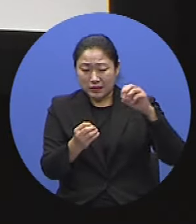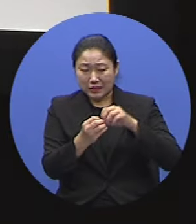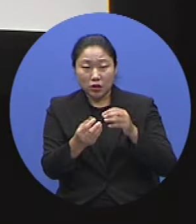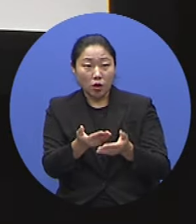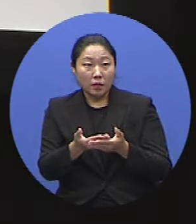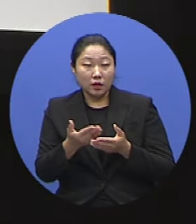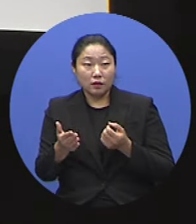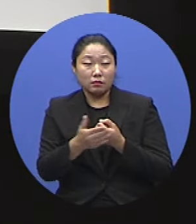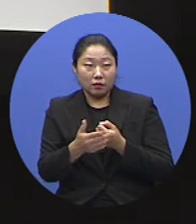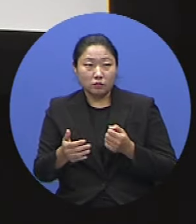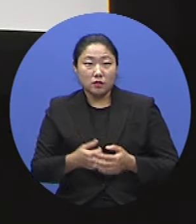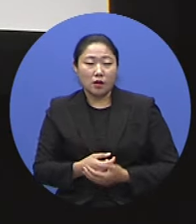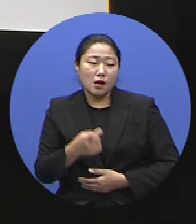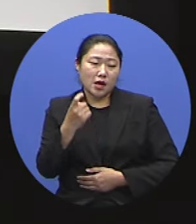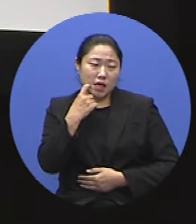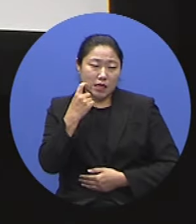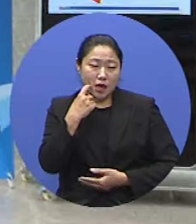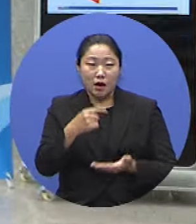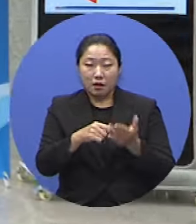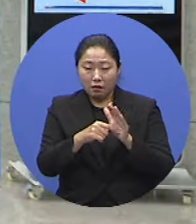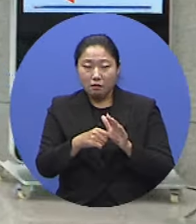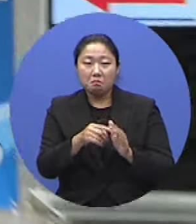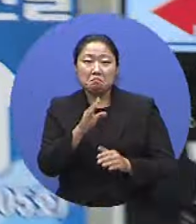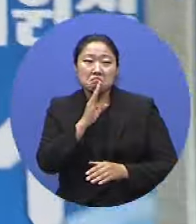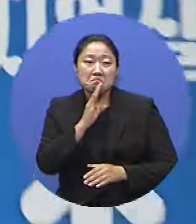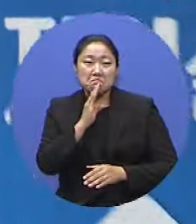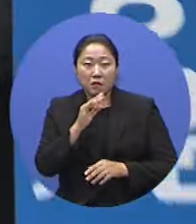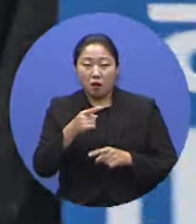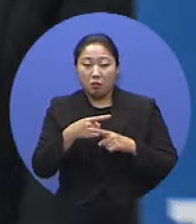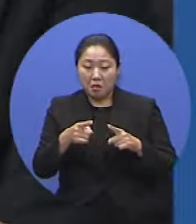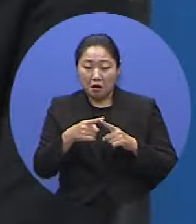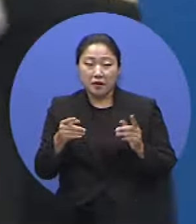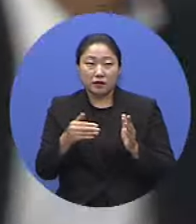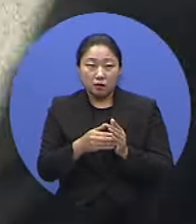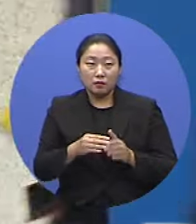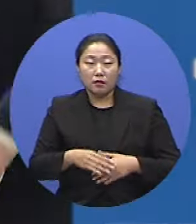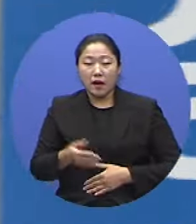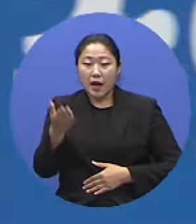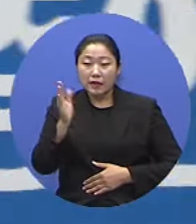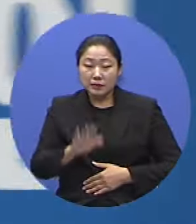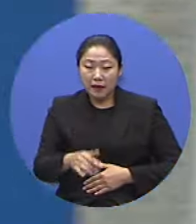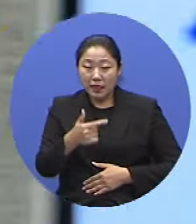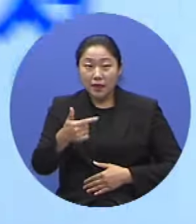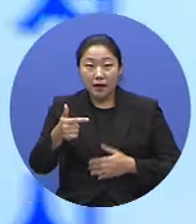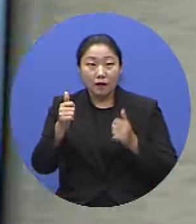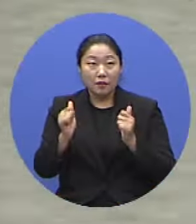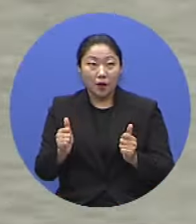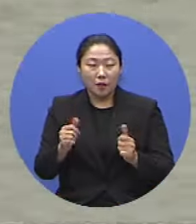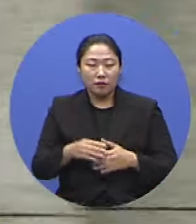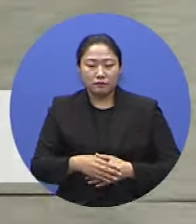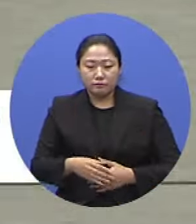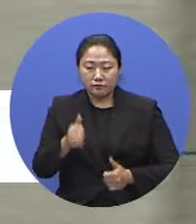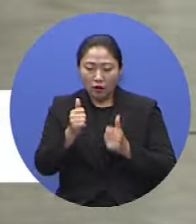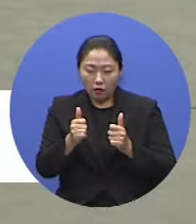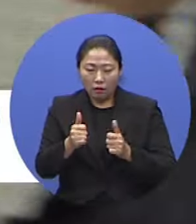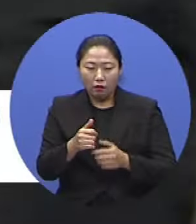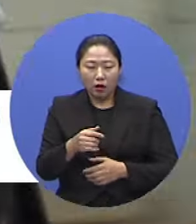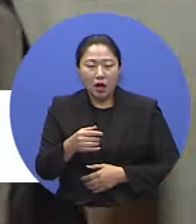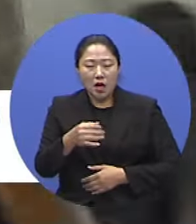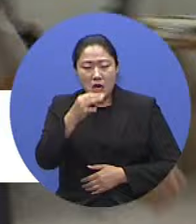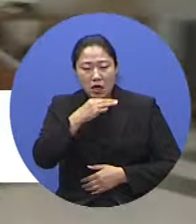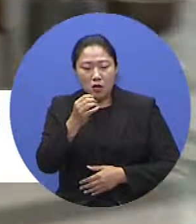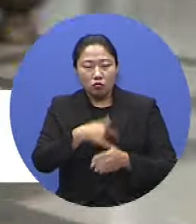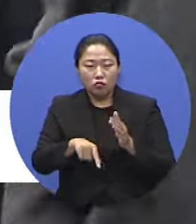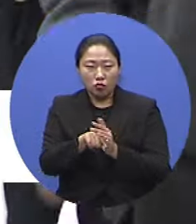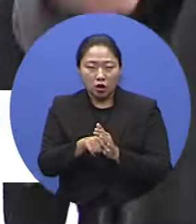통해 이뤄졌기 때문에 허위 사실 공표에 해당한다고 판단했습니다. 그러나 대법원은 경쟁 후보가 사익 추구를